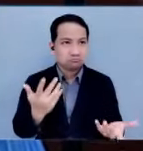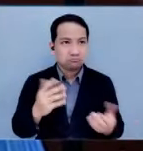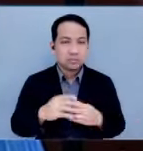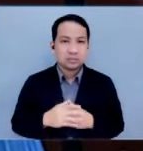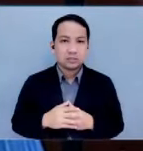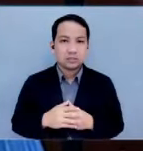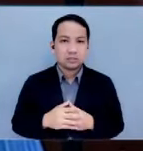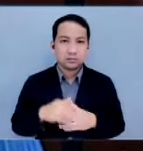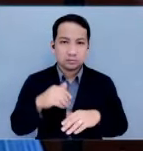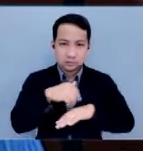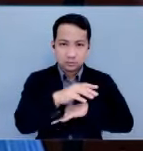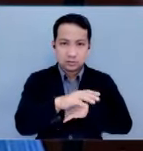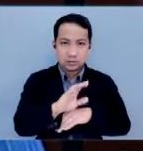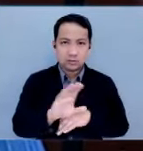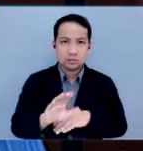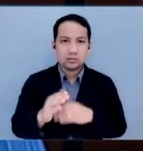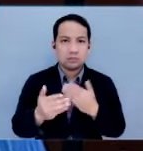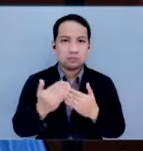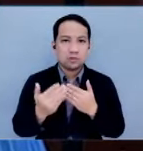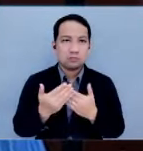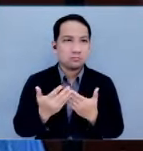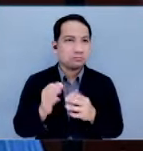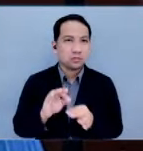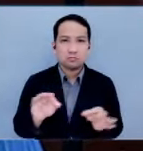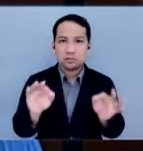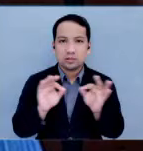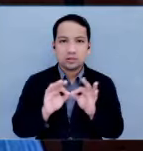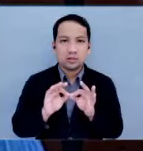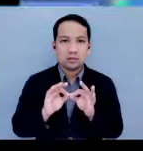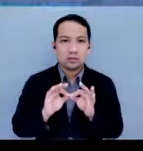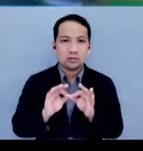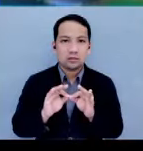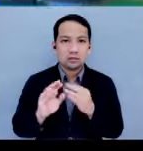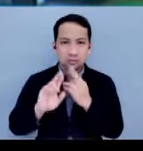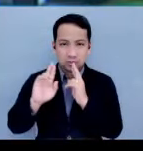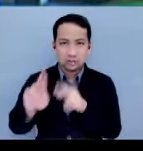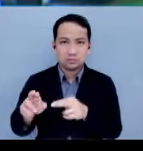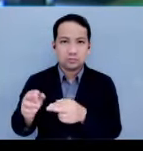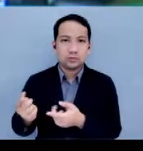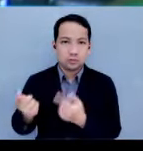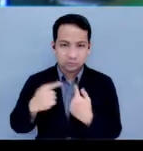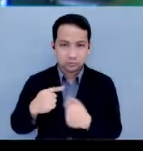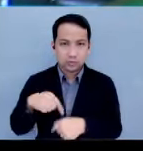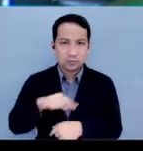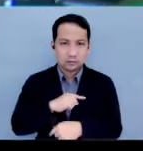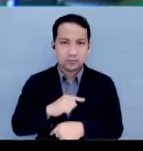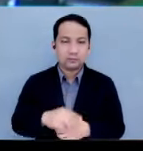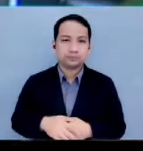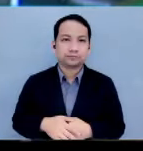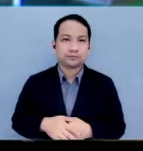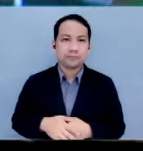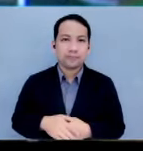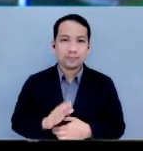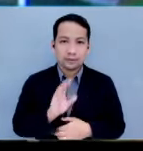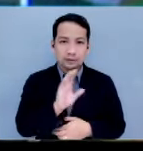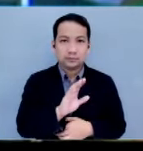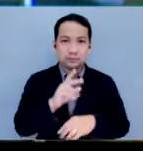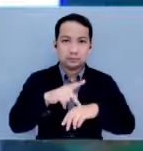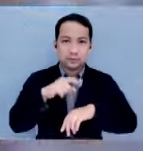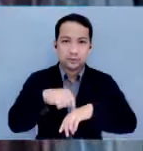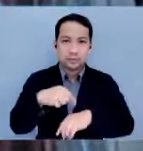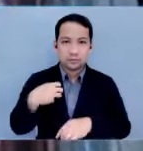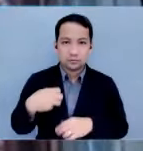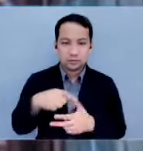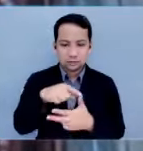pinapadala sa kanila, mas mainam na i-report nila sa amin. Nasa kustodiya na ng Parañaque Police ang tatlong